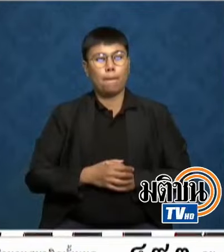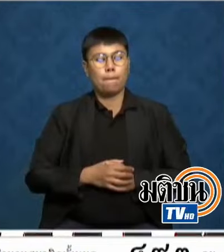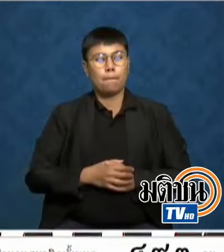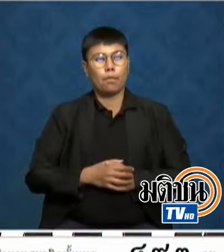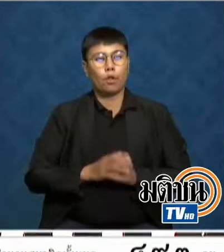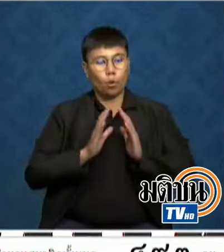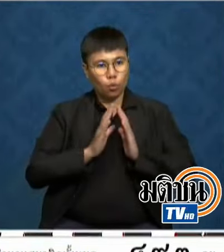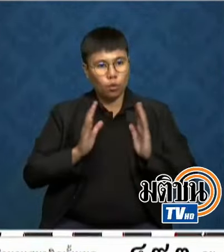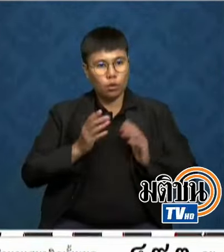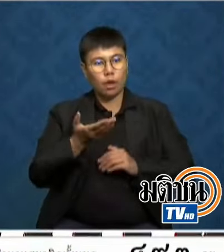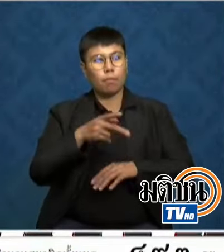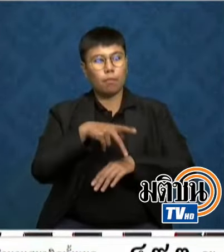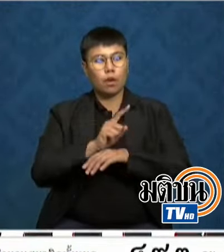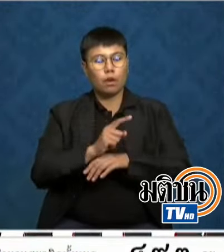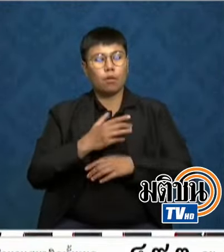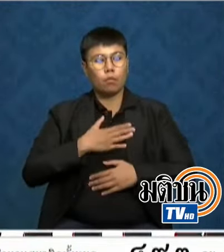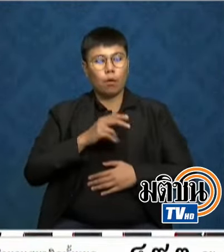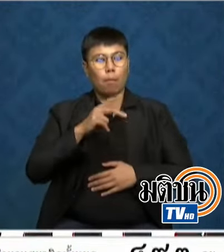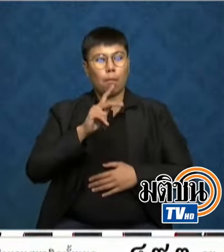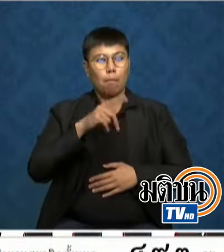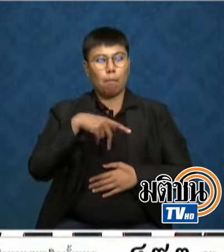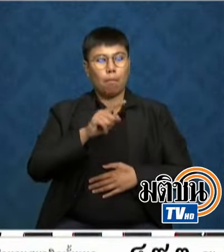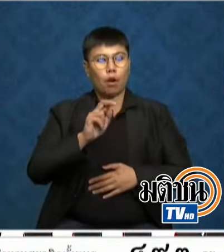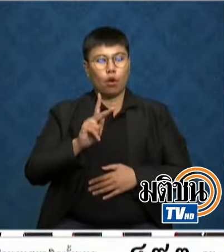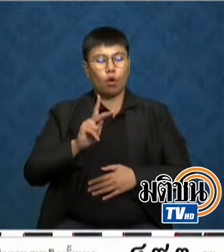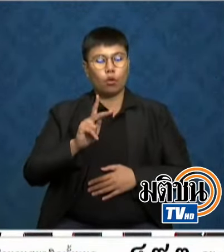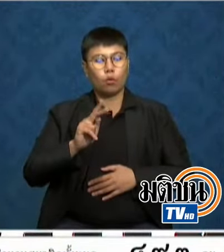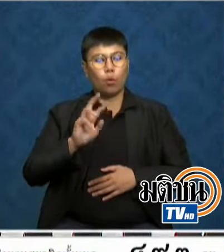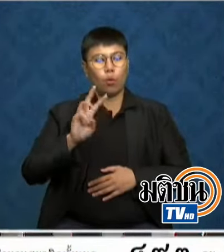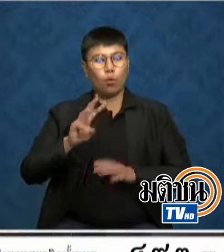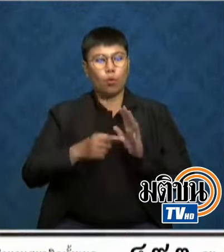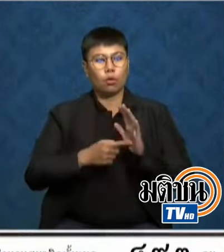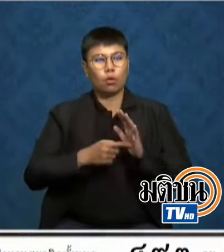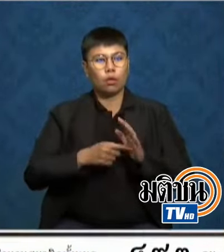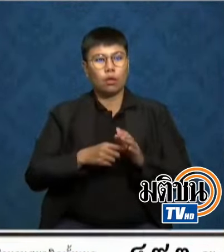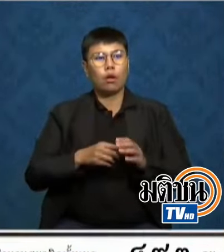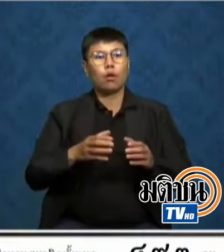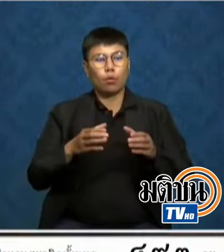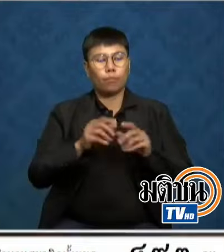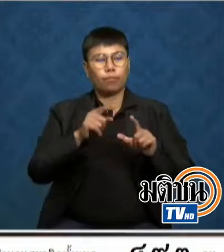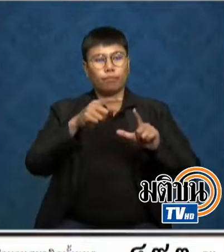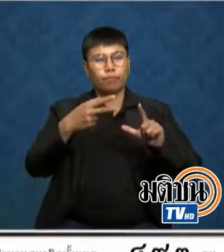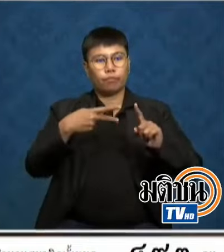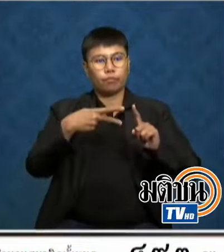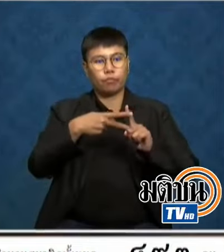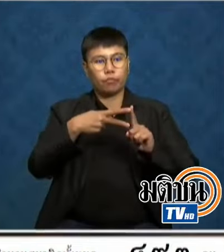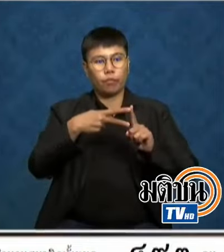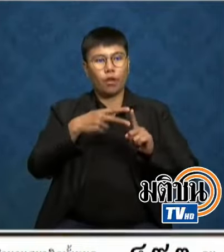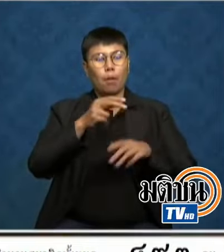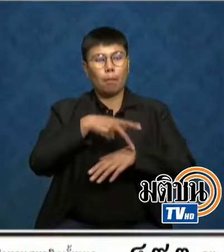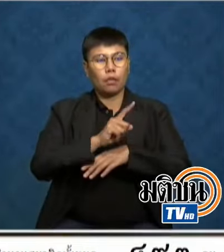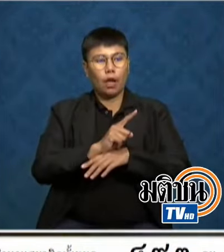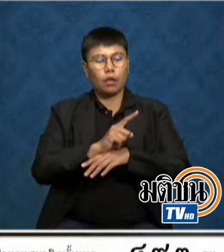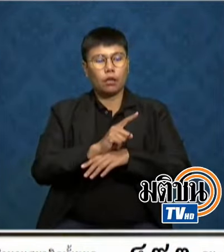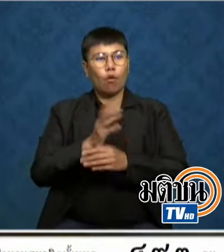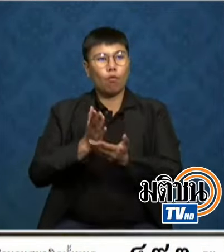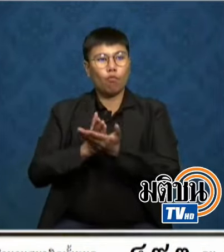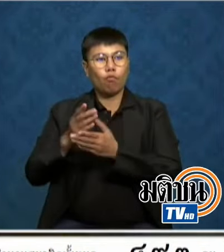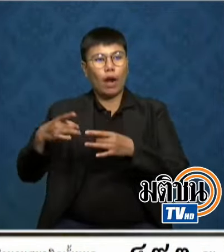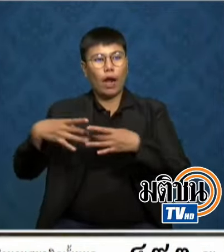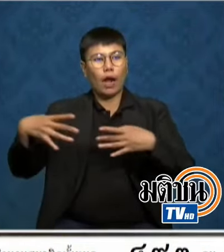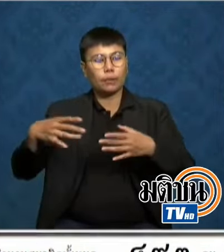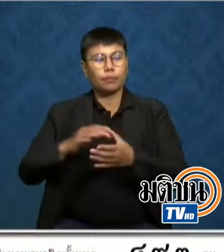ขอบคุณท่านประธานครับผมประกอบวุฒิอุดมมีปัสกุลผู้แทนราษฎรบัญชีรายชื่อพรรคประชาชนในฐานะประธานวิฝ่ายค้านนะครับต้องขออนุญาตท่านประธ